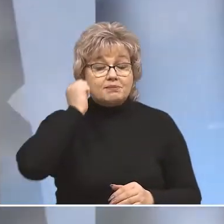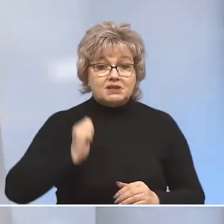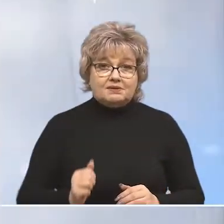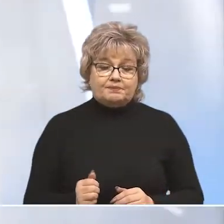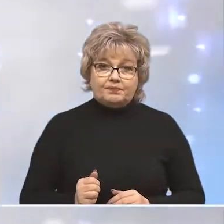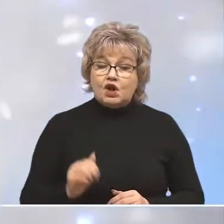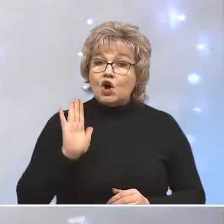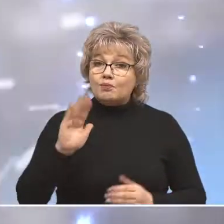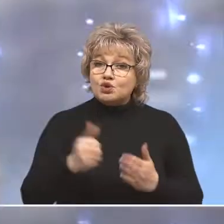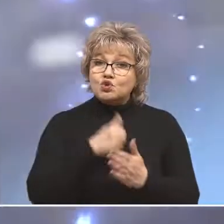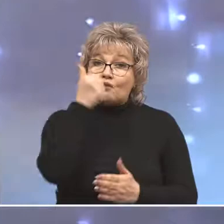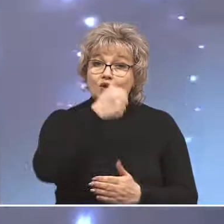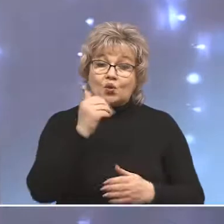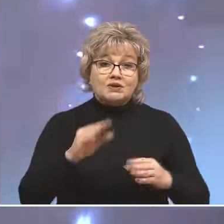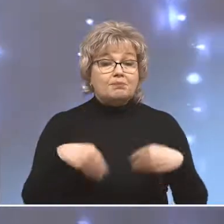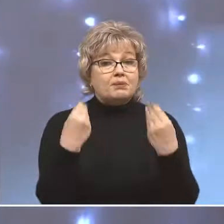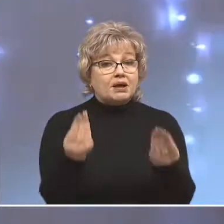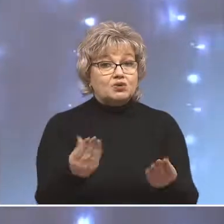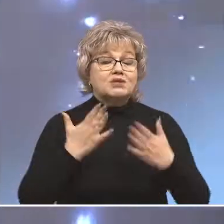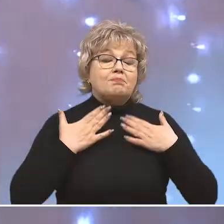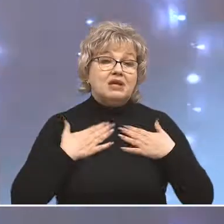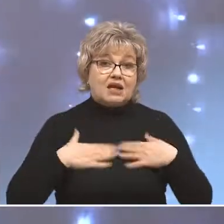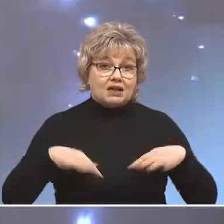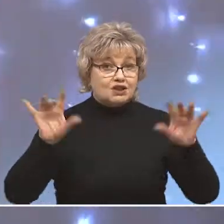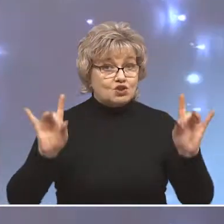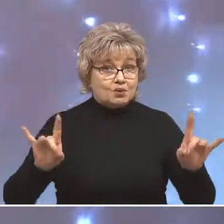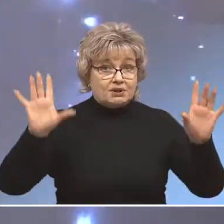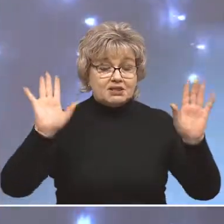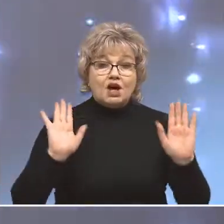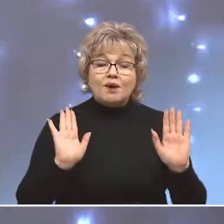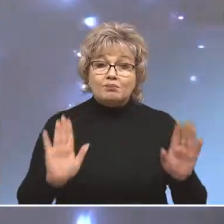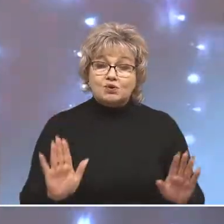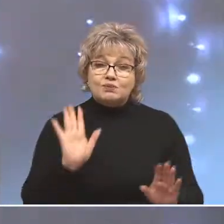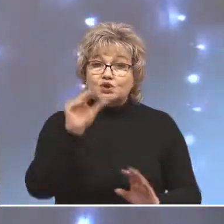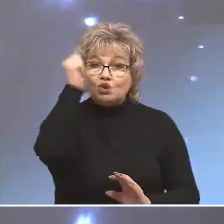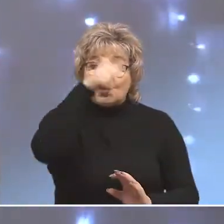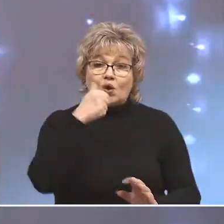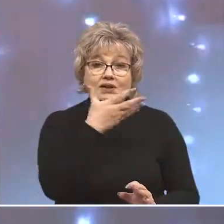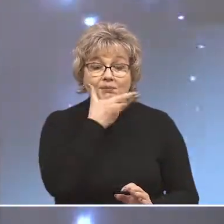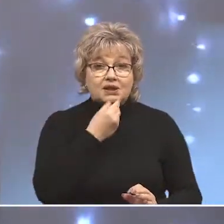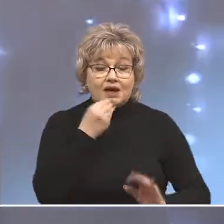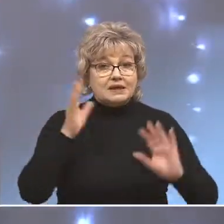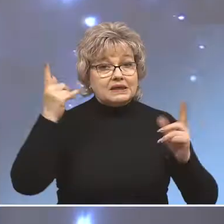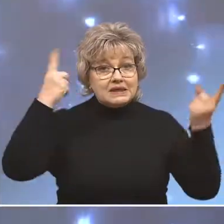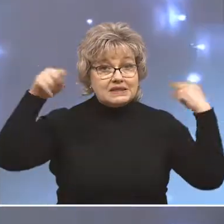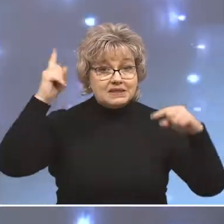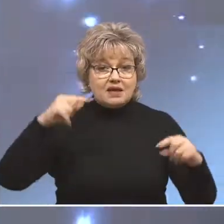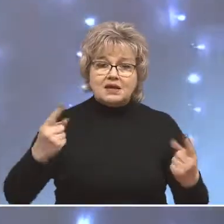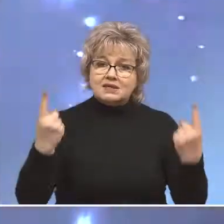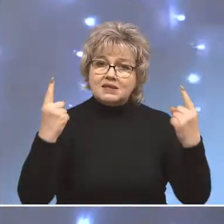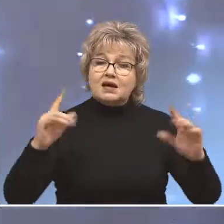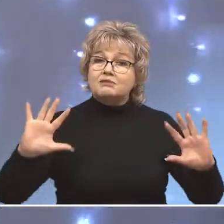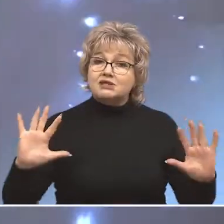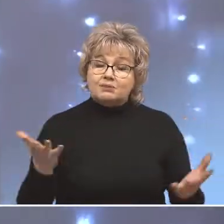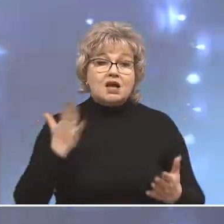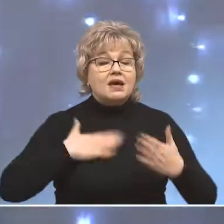памяти. Пусть Новый год преподносит приятные сюрпризы. Пусть он станет годом ярких идей, знаковых